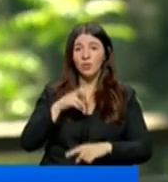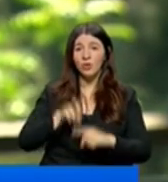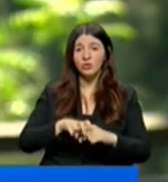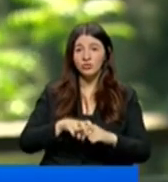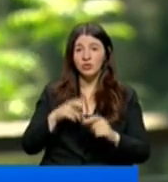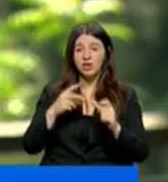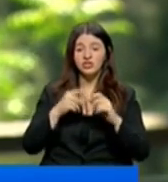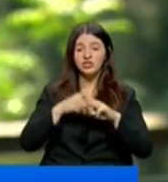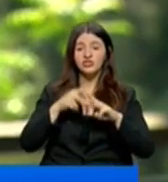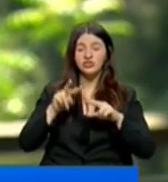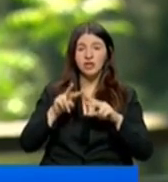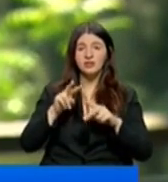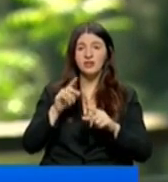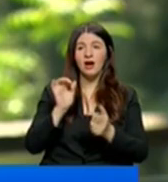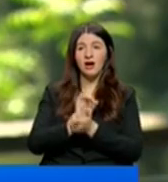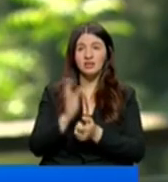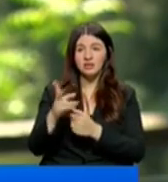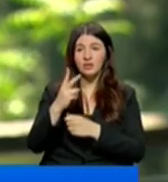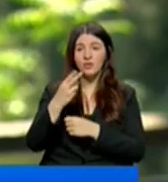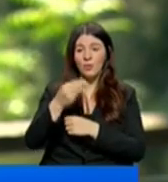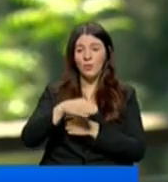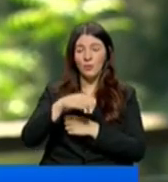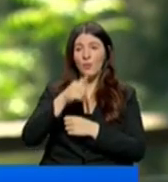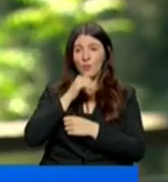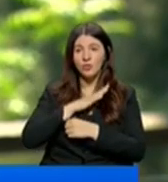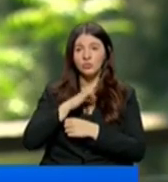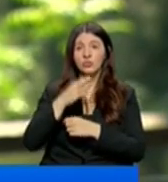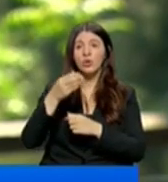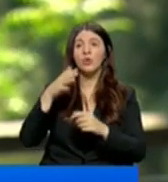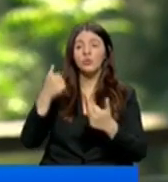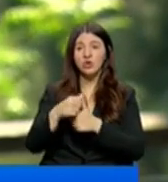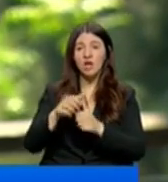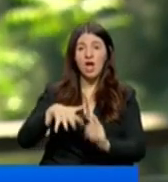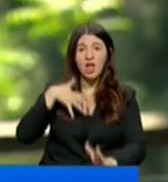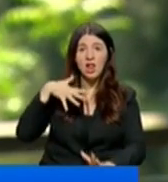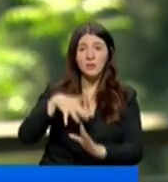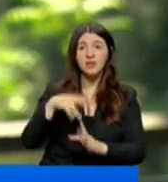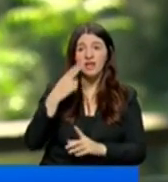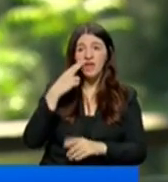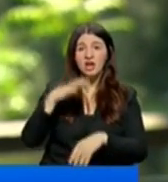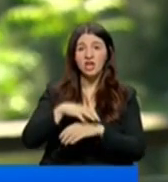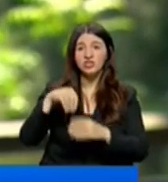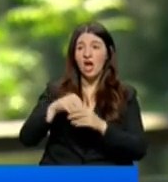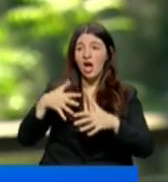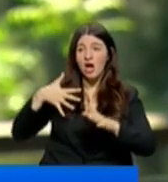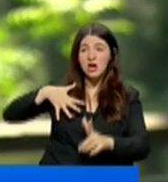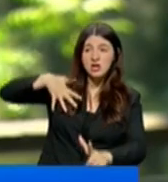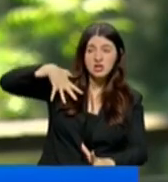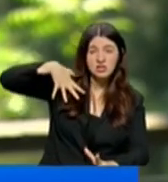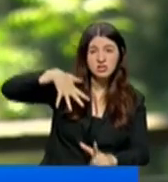Şen Yaşar ailesi. İki oğlu kocası. Linç ediliyor ya. Devletin hastanesinde linç ediliyor.